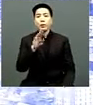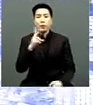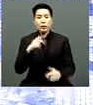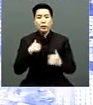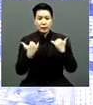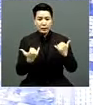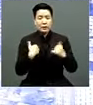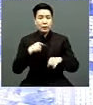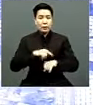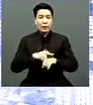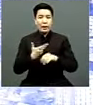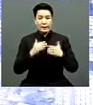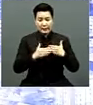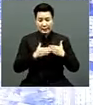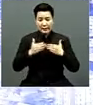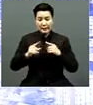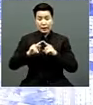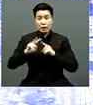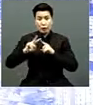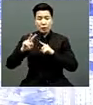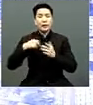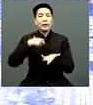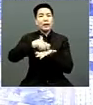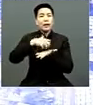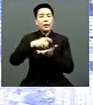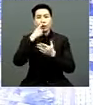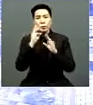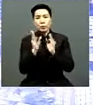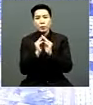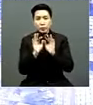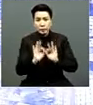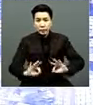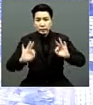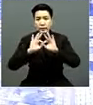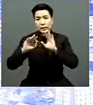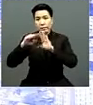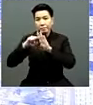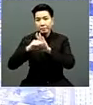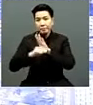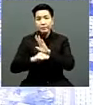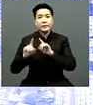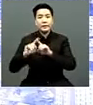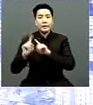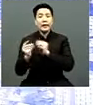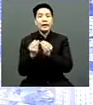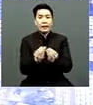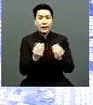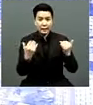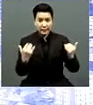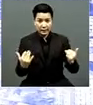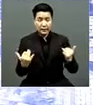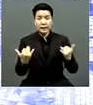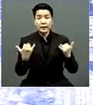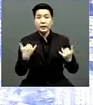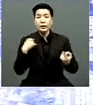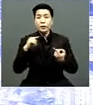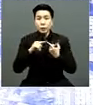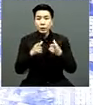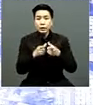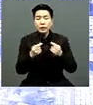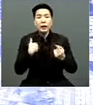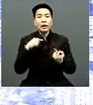ใช้ช่วงเวลาที่2นะครับในการที่จะรายงานผลการประชุมที่สำคัญนะครับในเบื้องต้นก็เป็นเรื่องของ